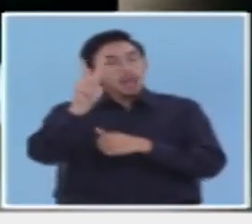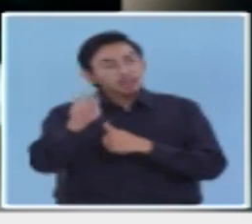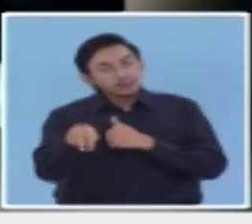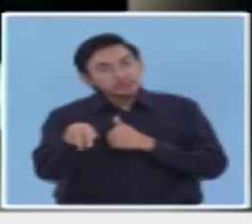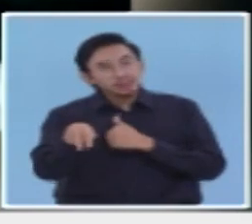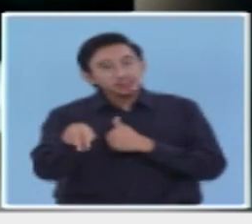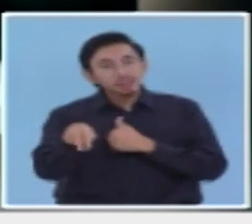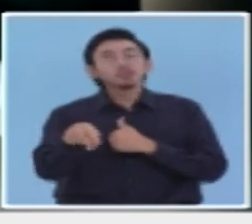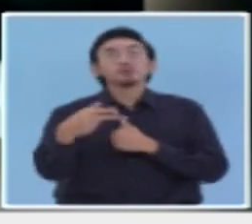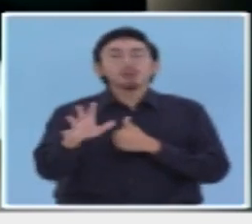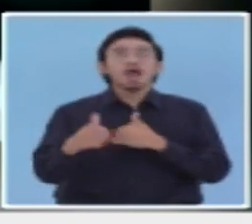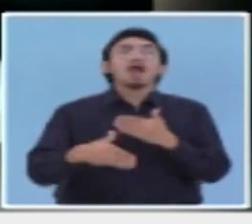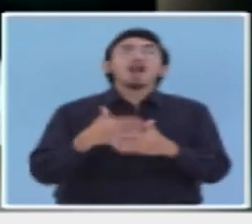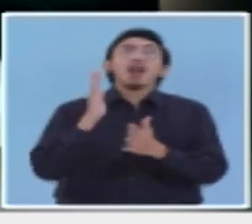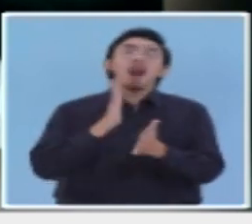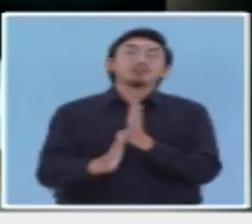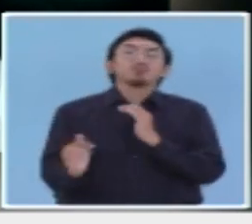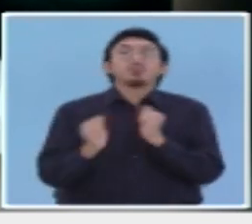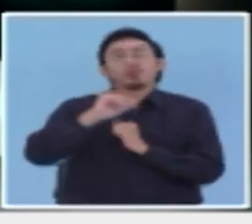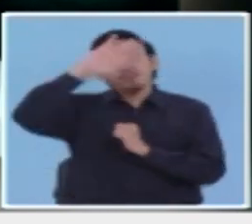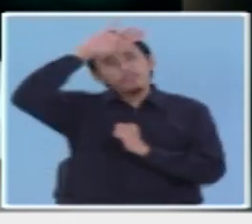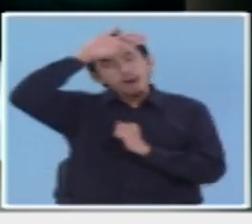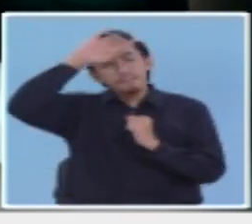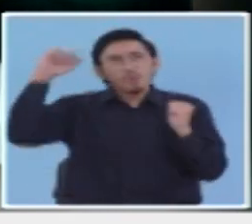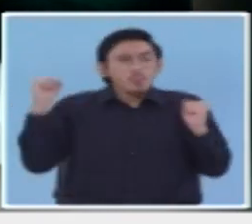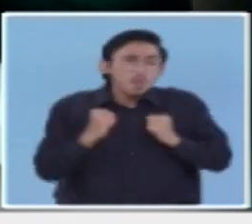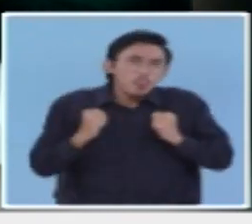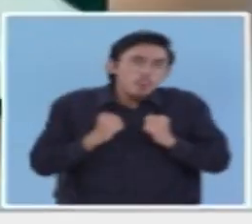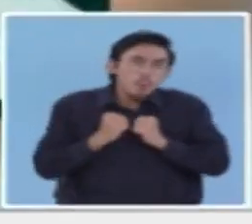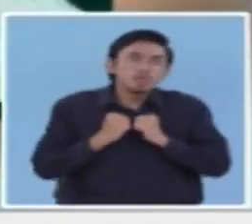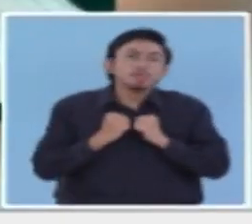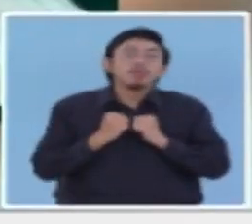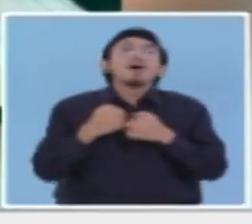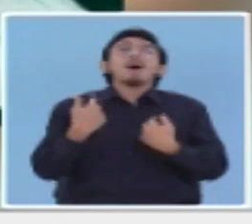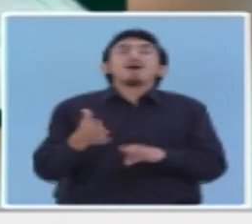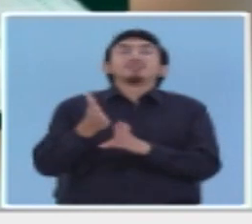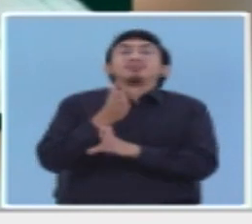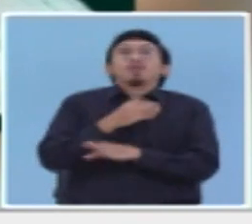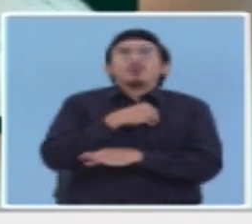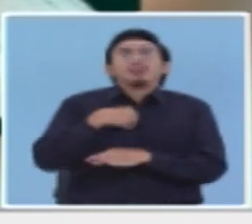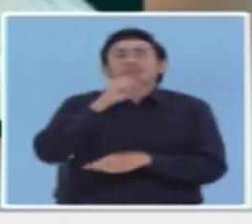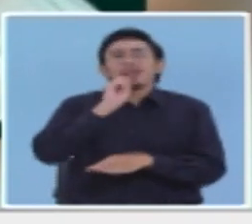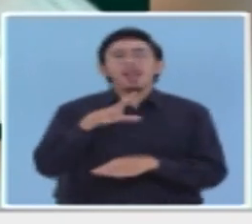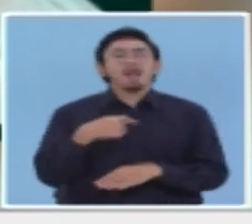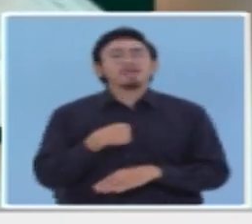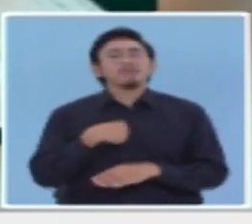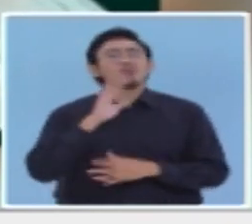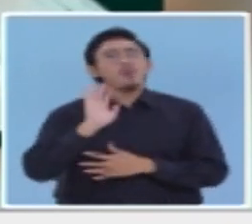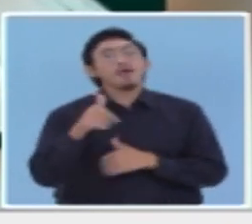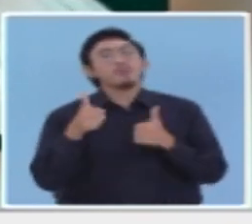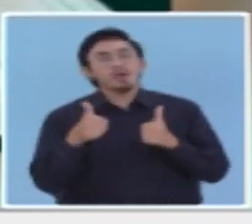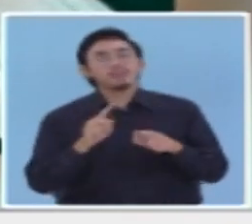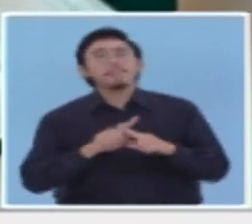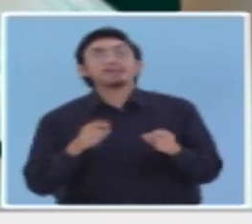mengalami demam. Tadinya saya di kata dokter bilang boleh pulang hari Rabu minggu kemarin. Cuma karena memang saya demam,